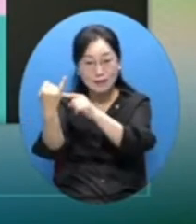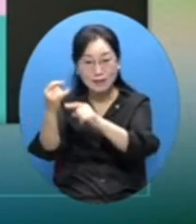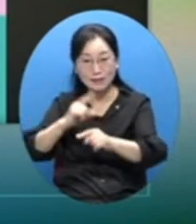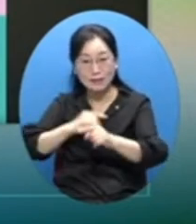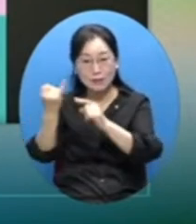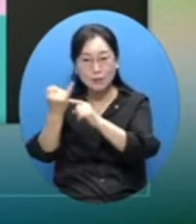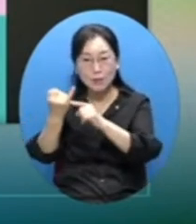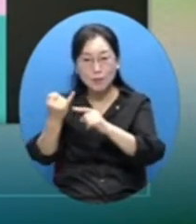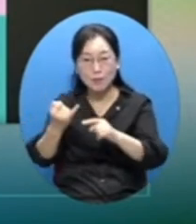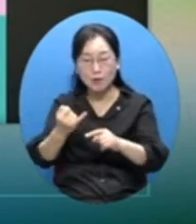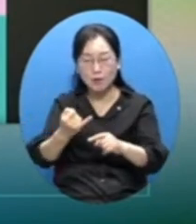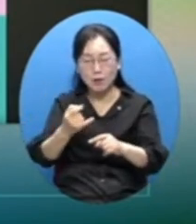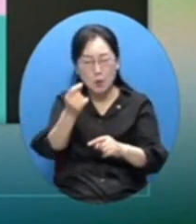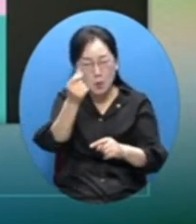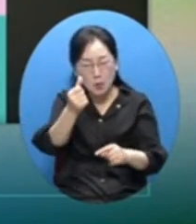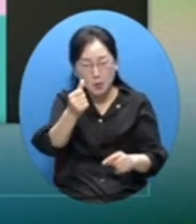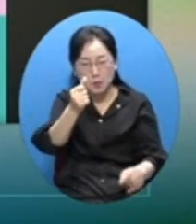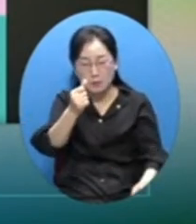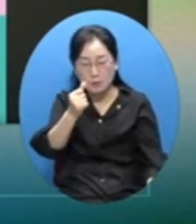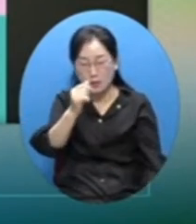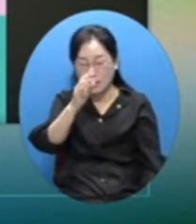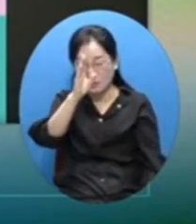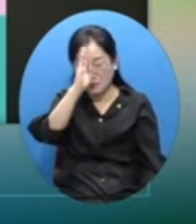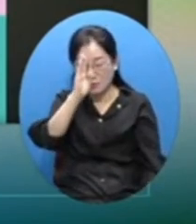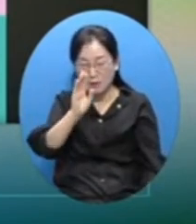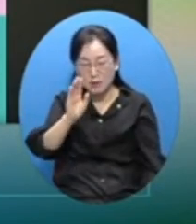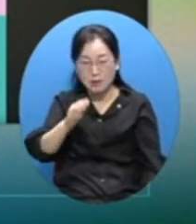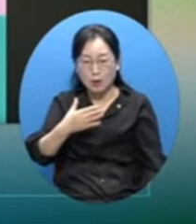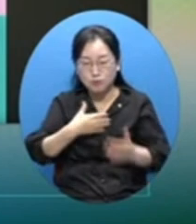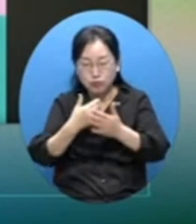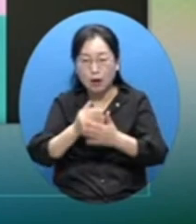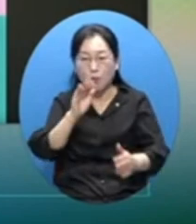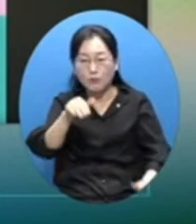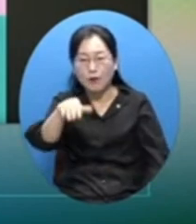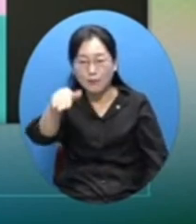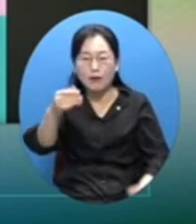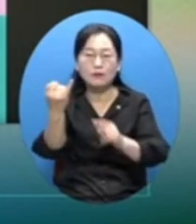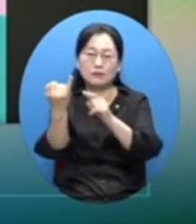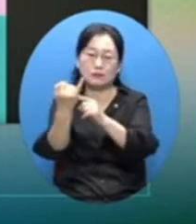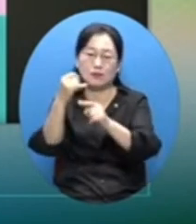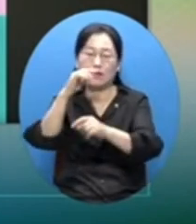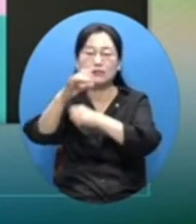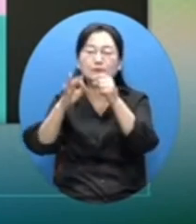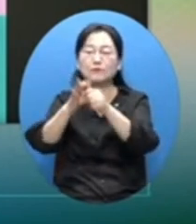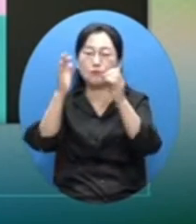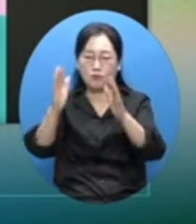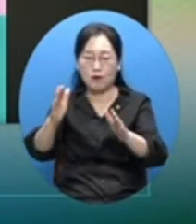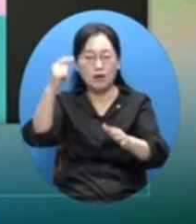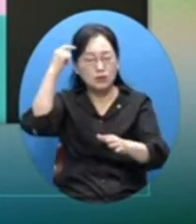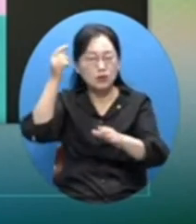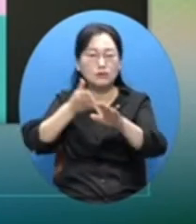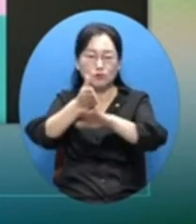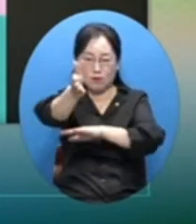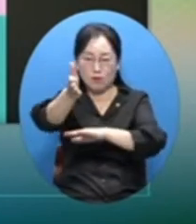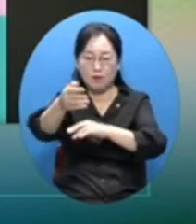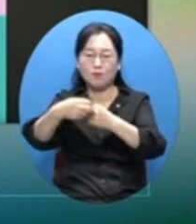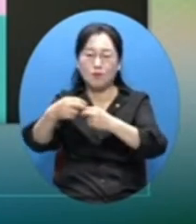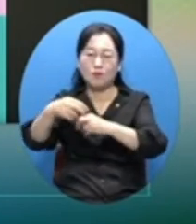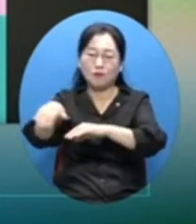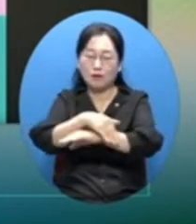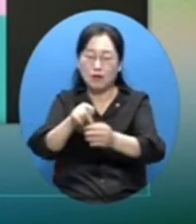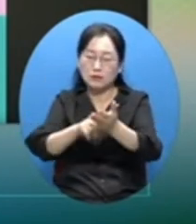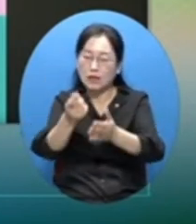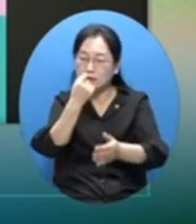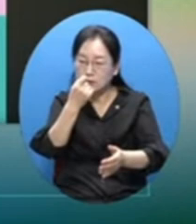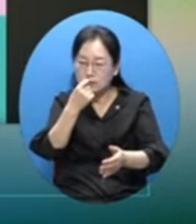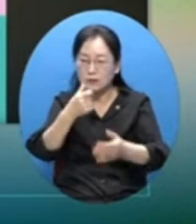기분부전장애, 경도의 우울증인데 우울증과 불안장애로 약 10년 넘게 정신과를 전전했고 잘 맞는 병을 찾아